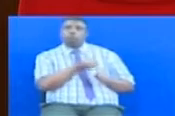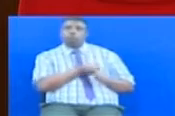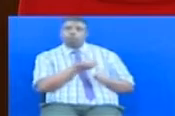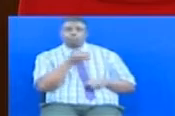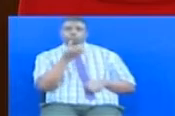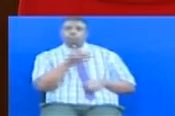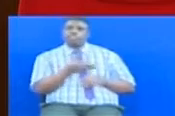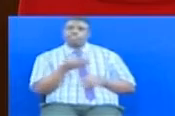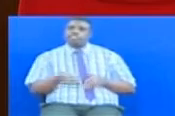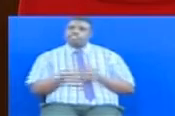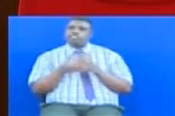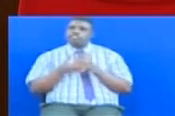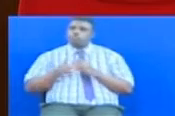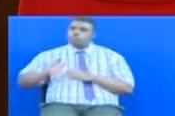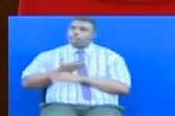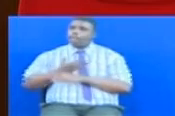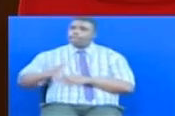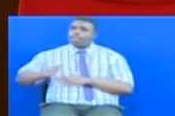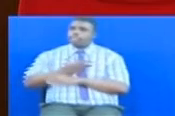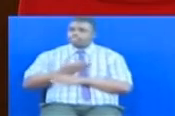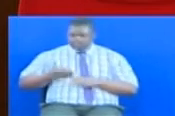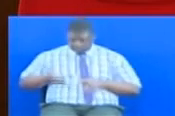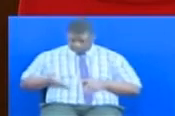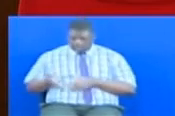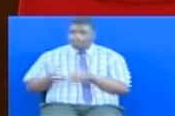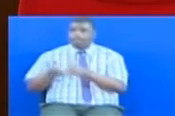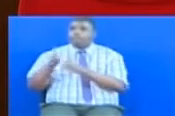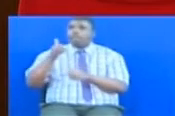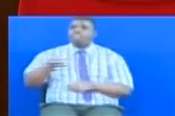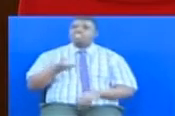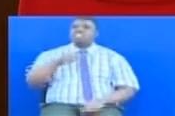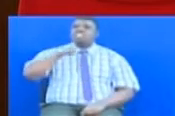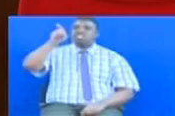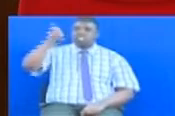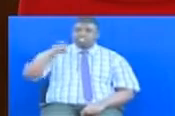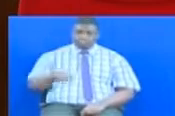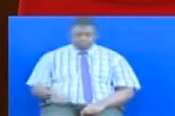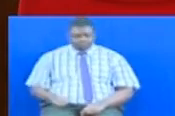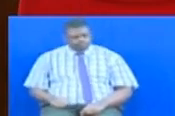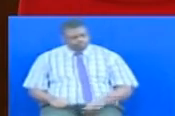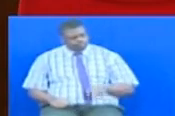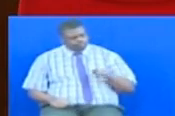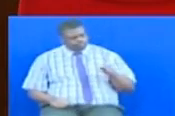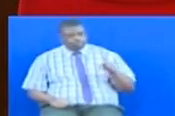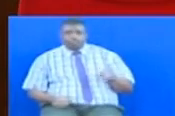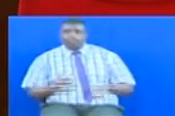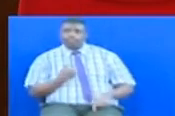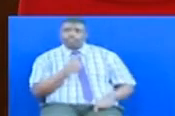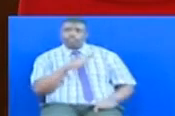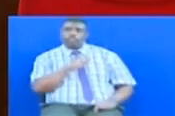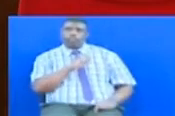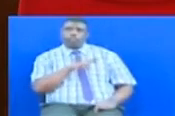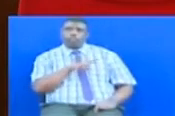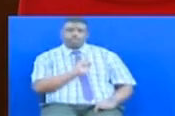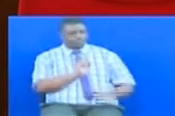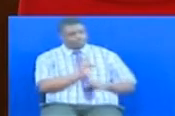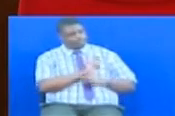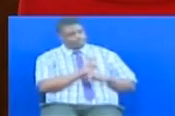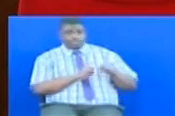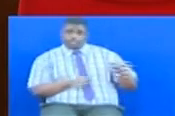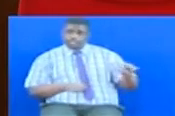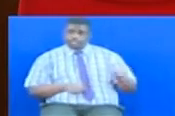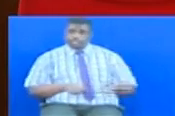ujenzi na ukarabati wa barabara za lami mijini. Hizi ni barabara ambazo zinasimamiwa na wenzetu wa TARURA, lakini ukisoma ripoti hii ya